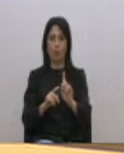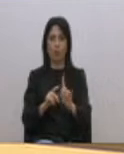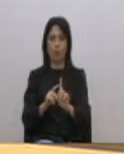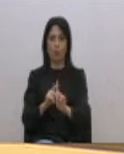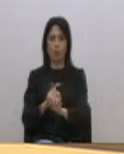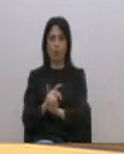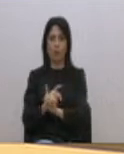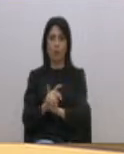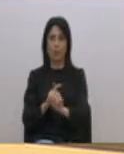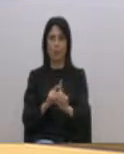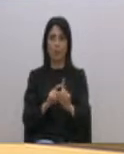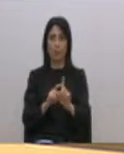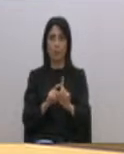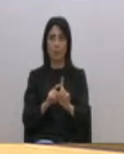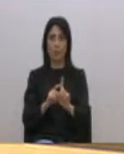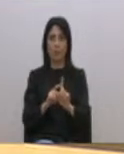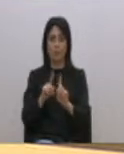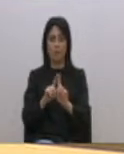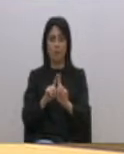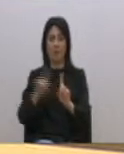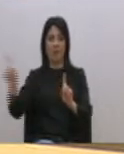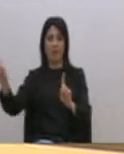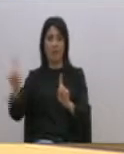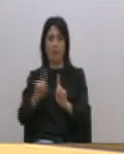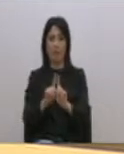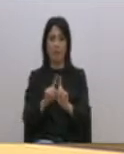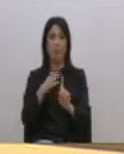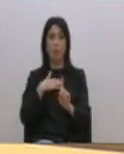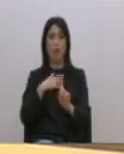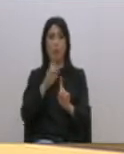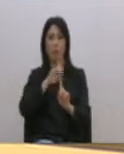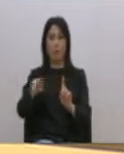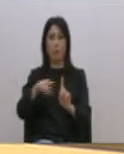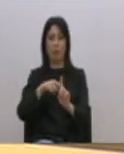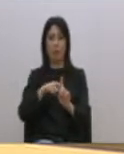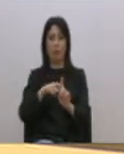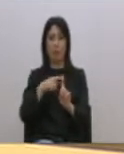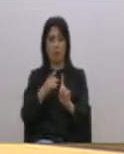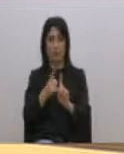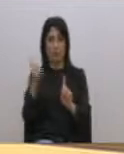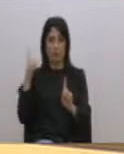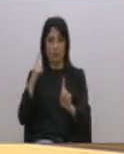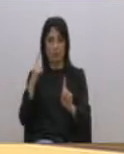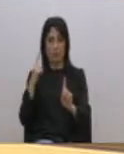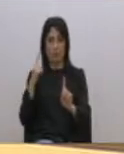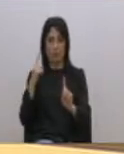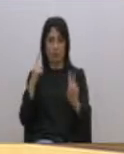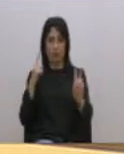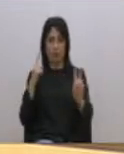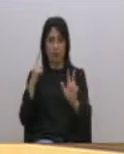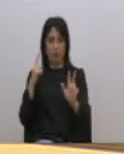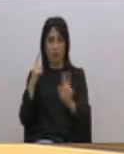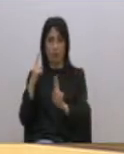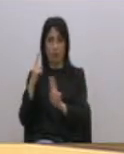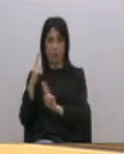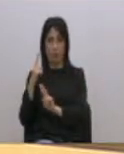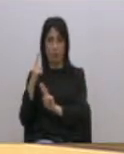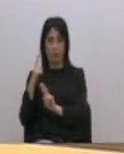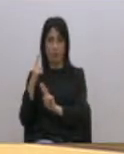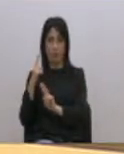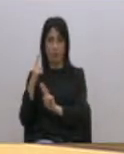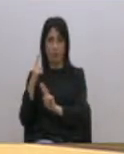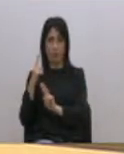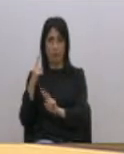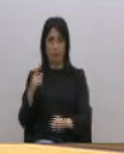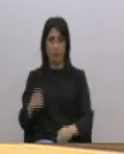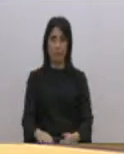erti erti me gavidro Da, ichi tu că ori sami ori ase